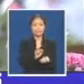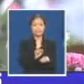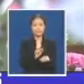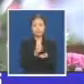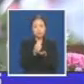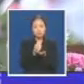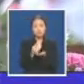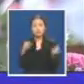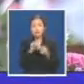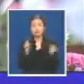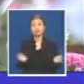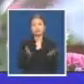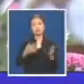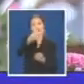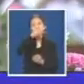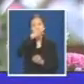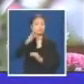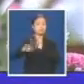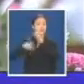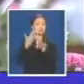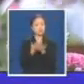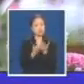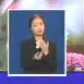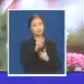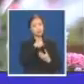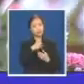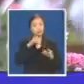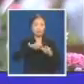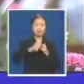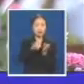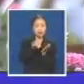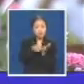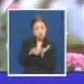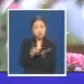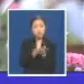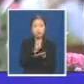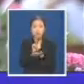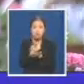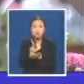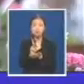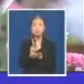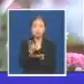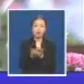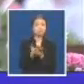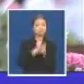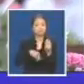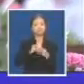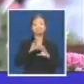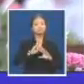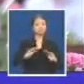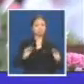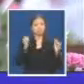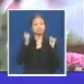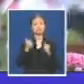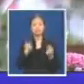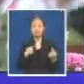ชีพรายได้การแก้ไขปัญหาหนี้สินของคนในชุมชนและขยายผลสู่การพัฒนาด้